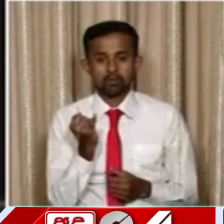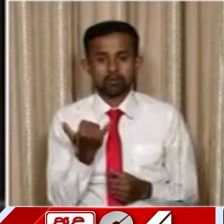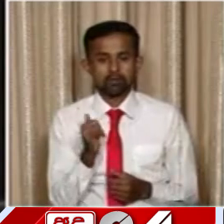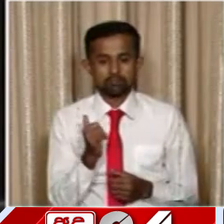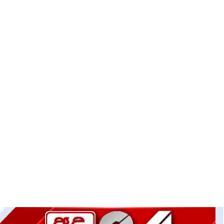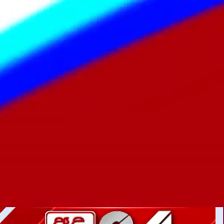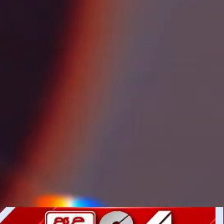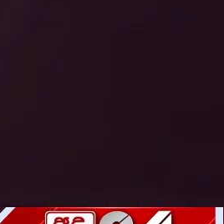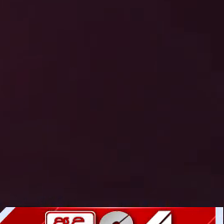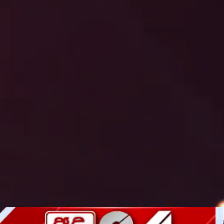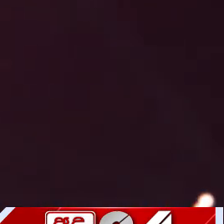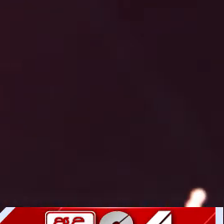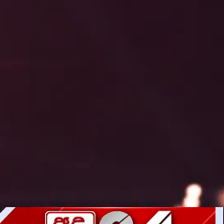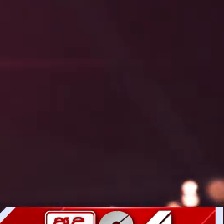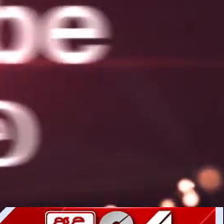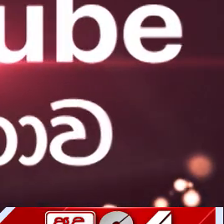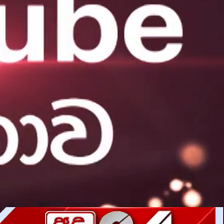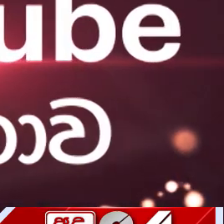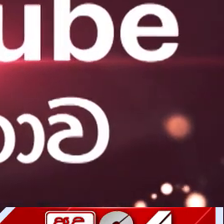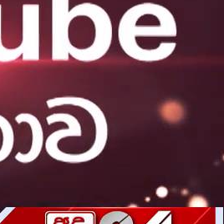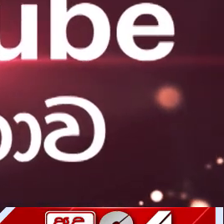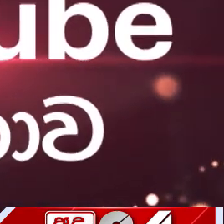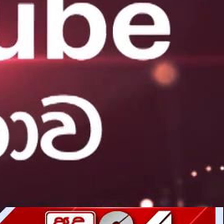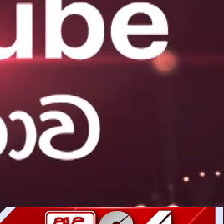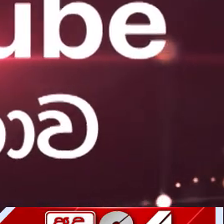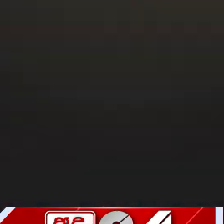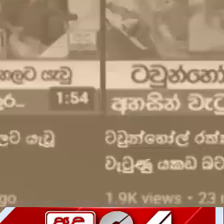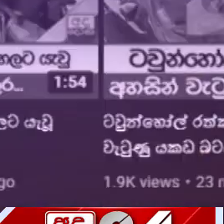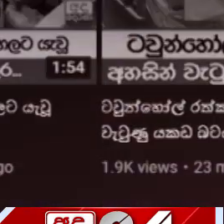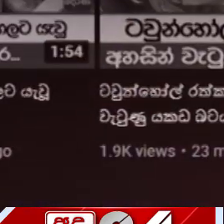තැන්වලදී දෙන්නේ නැහැ. අද දෙරණ YouTube